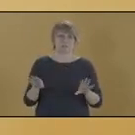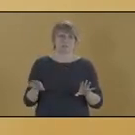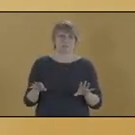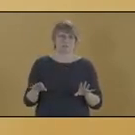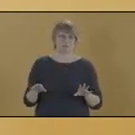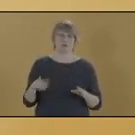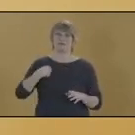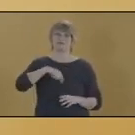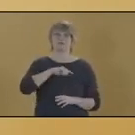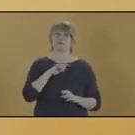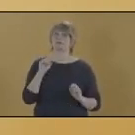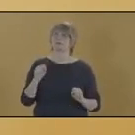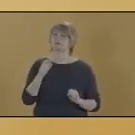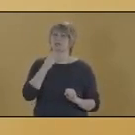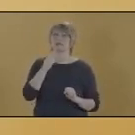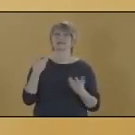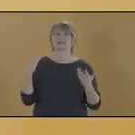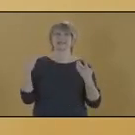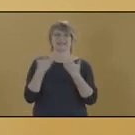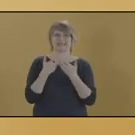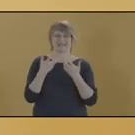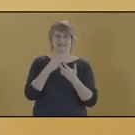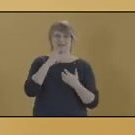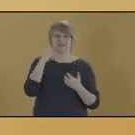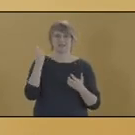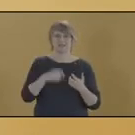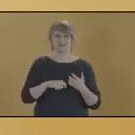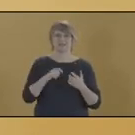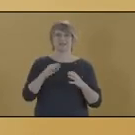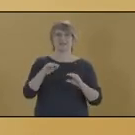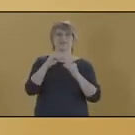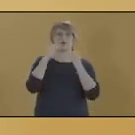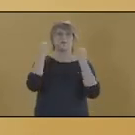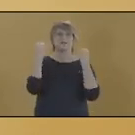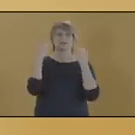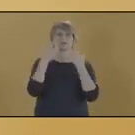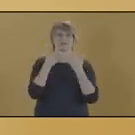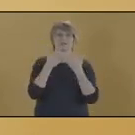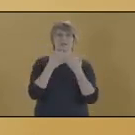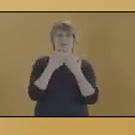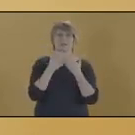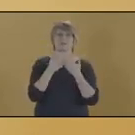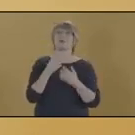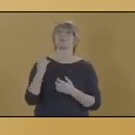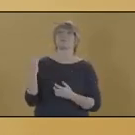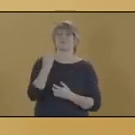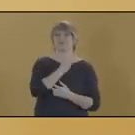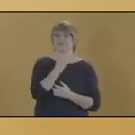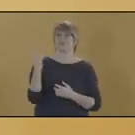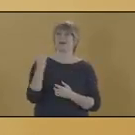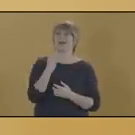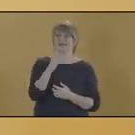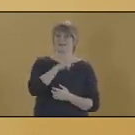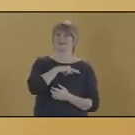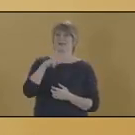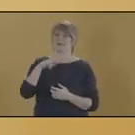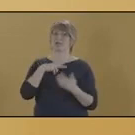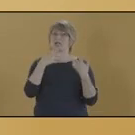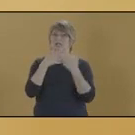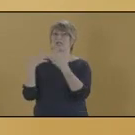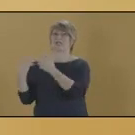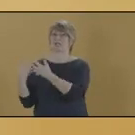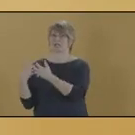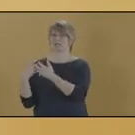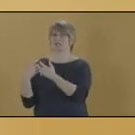wir sagen können, dass der Krieg in der Ukraine auch ein Informationskrieg ist, der von beiden Kriegsparteien genutzt wird. Und das hat